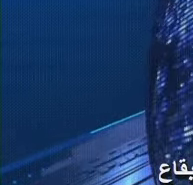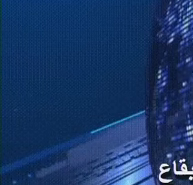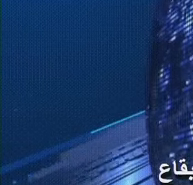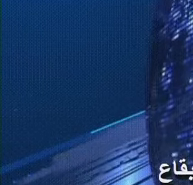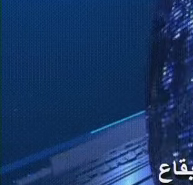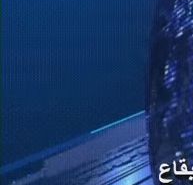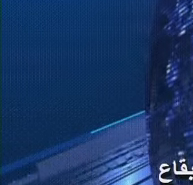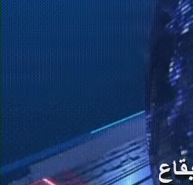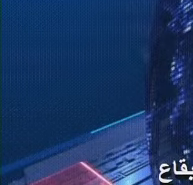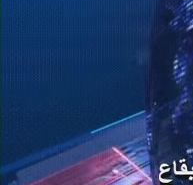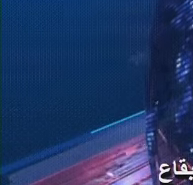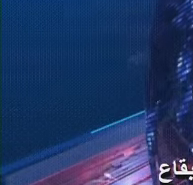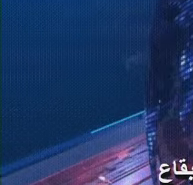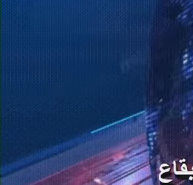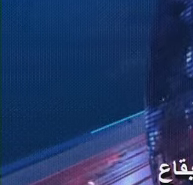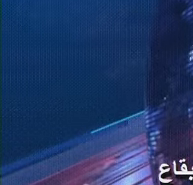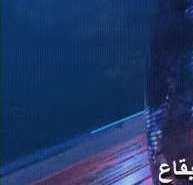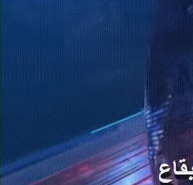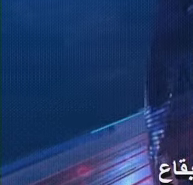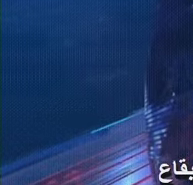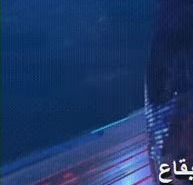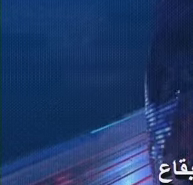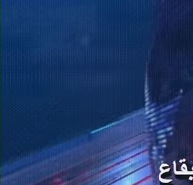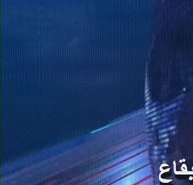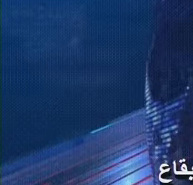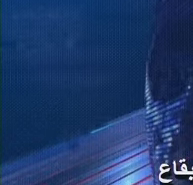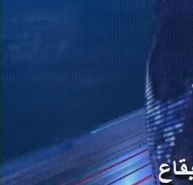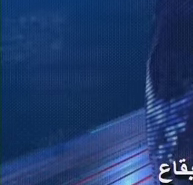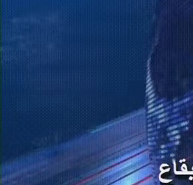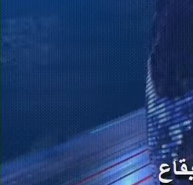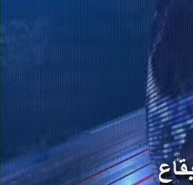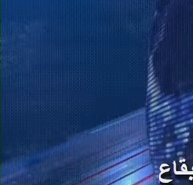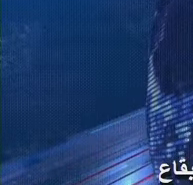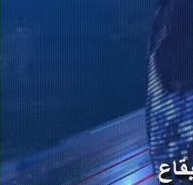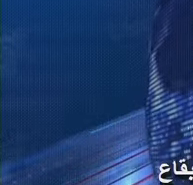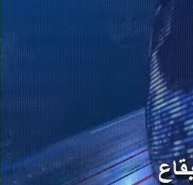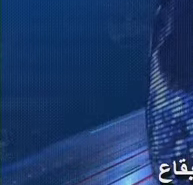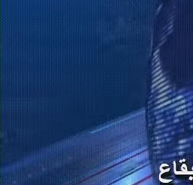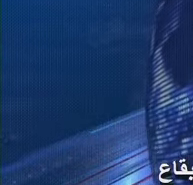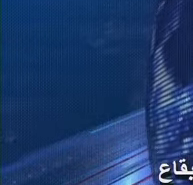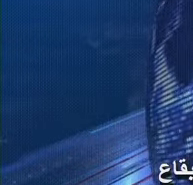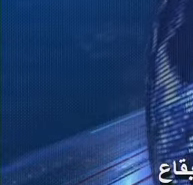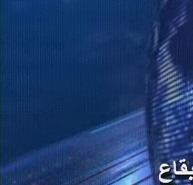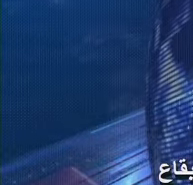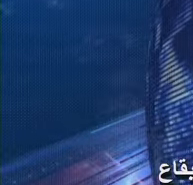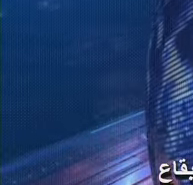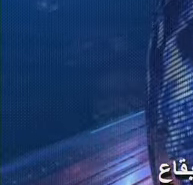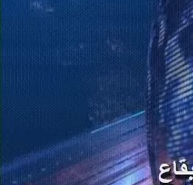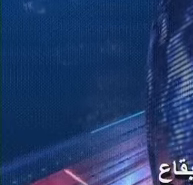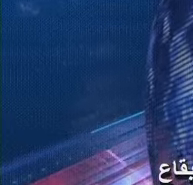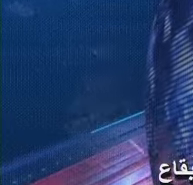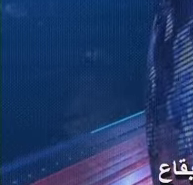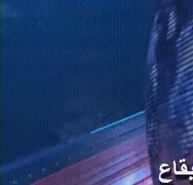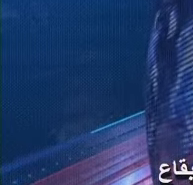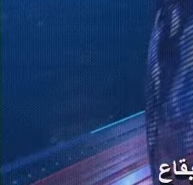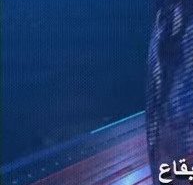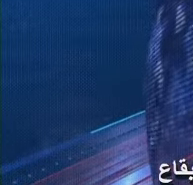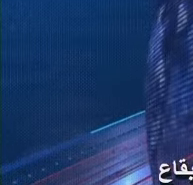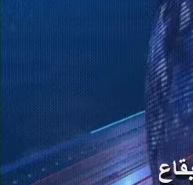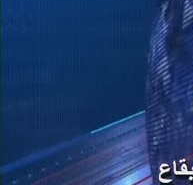الجرود الواقعه على هذه التلال وما يزال هذا الطيران الحربي الاسرائيلي هذه في هذه اللحظه